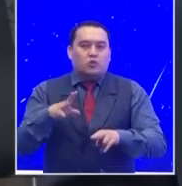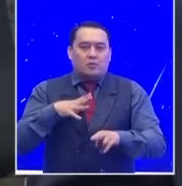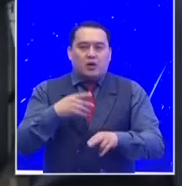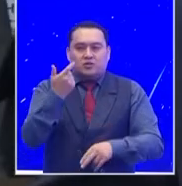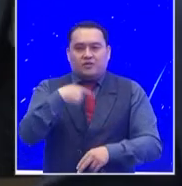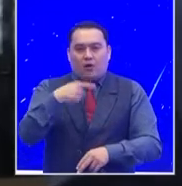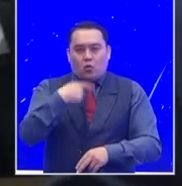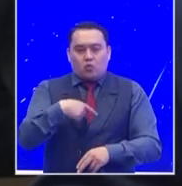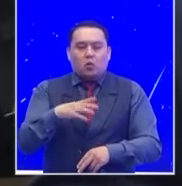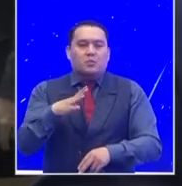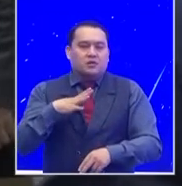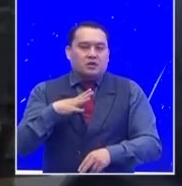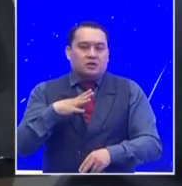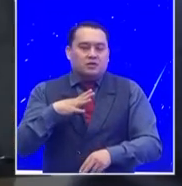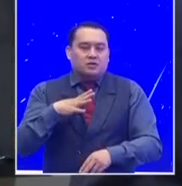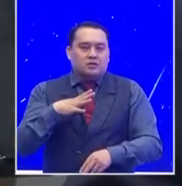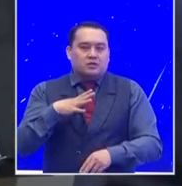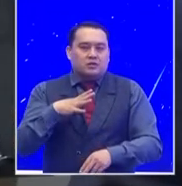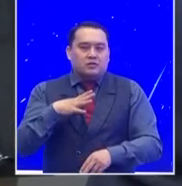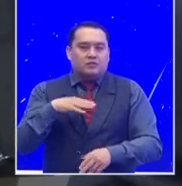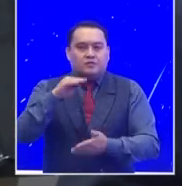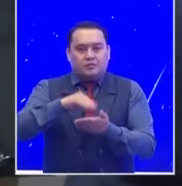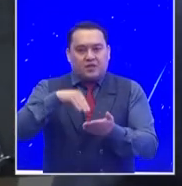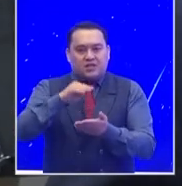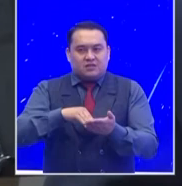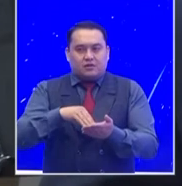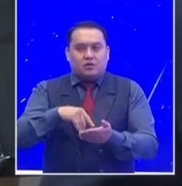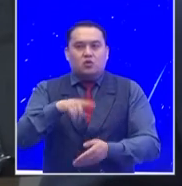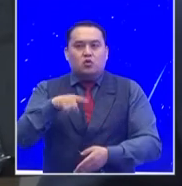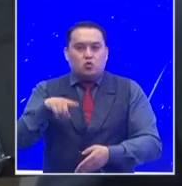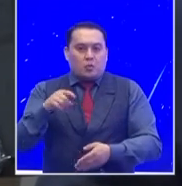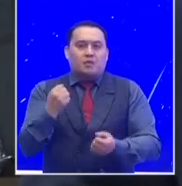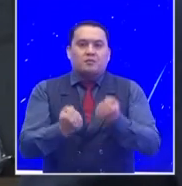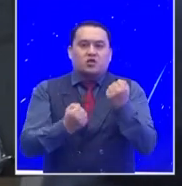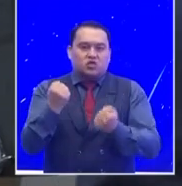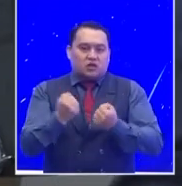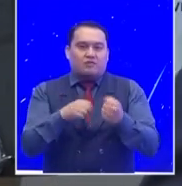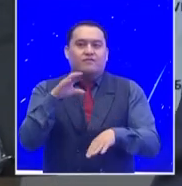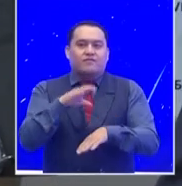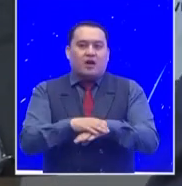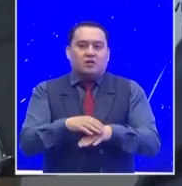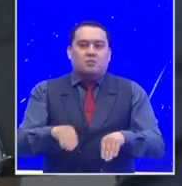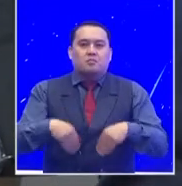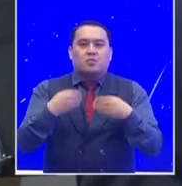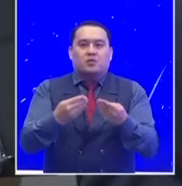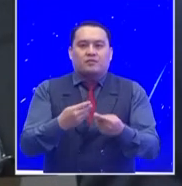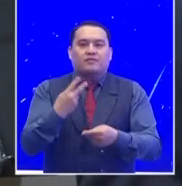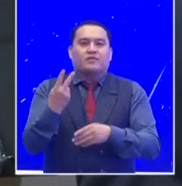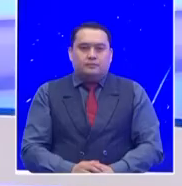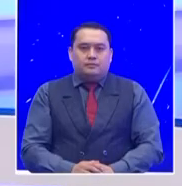своему усмотрению как бы вписывал туда номер автомашины. То есть есть факты передачи третьим